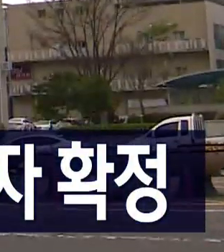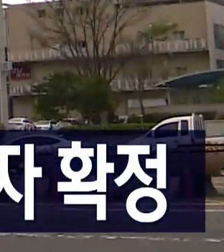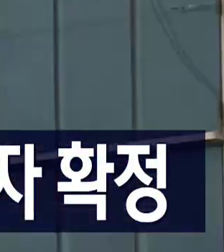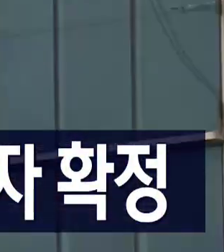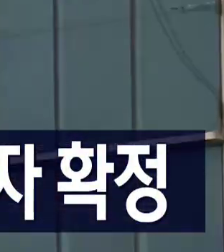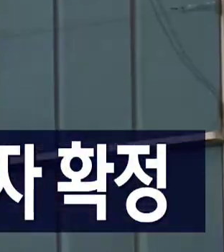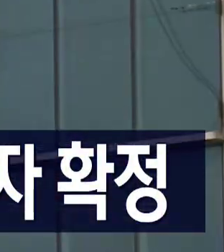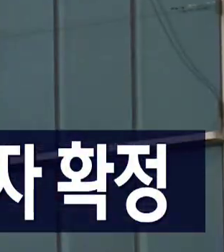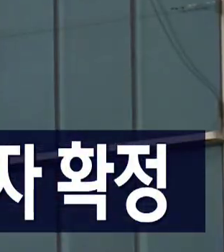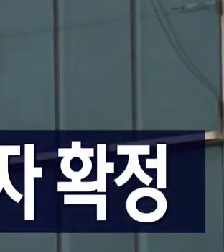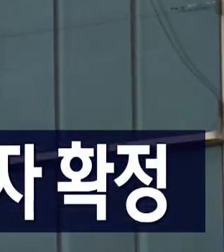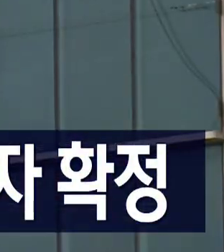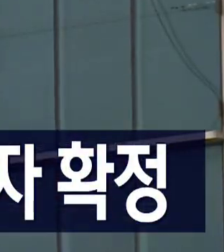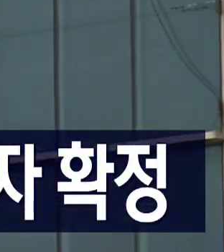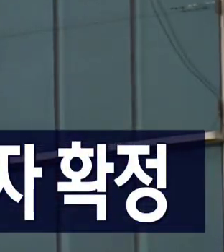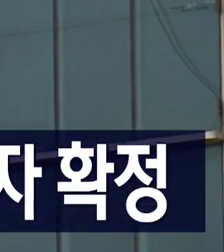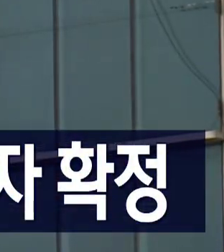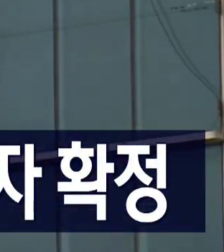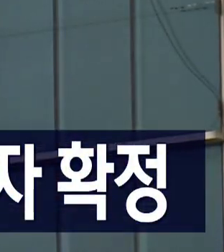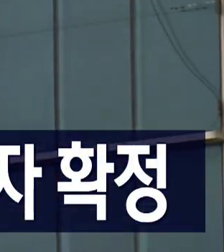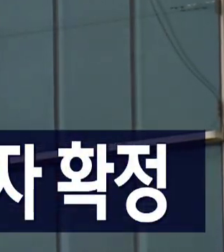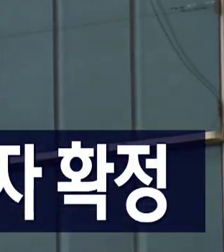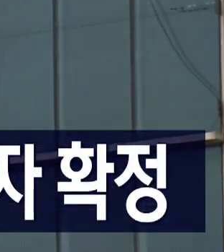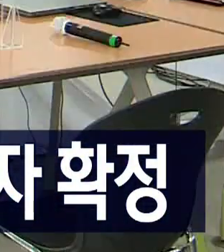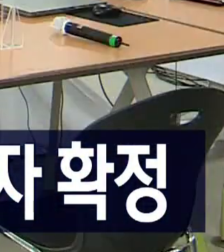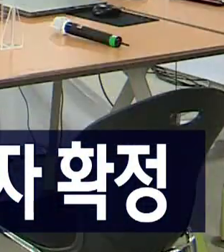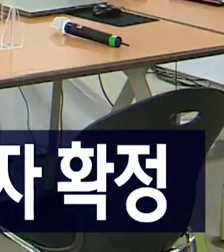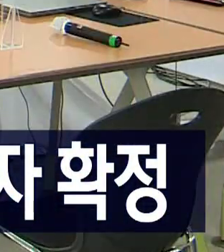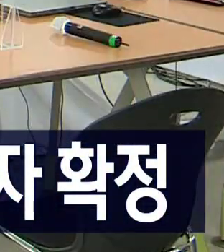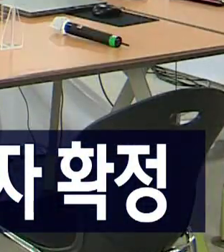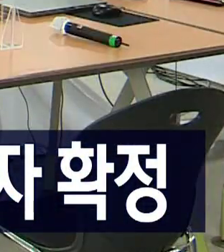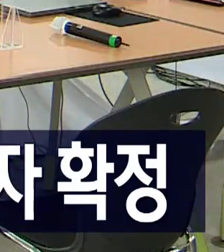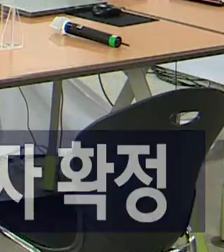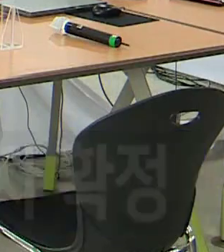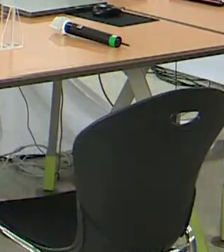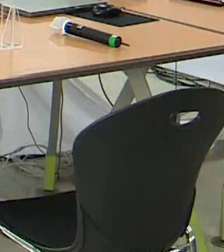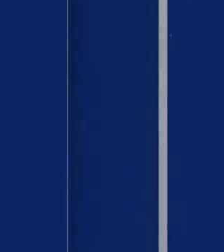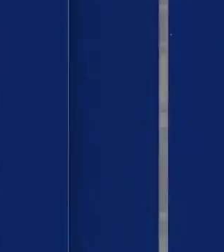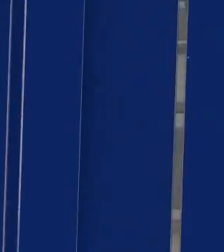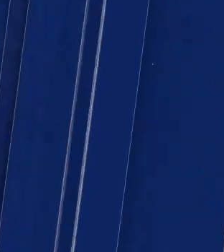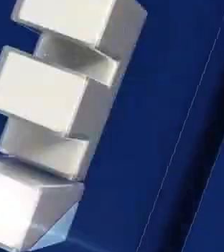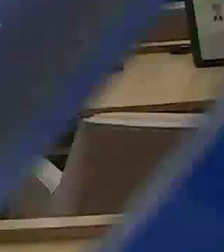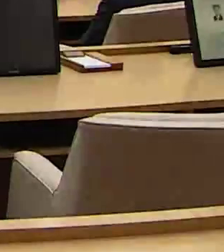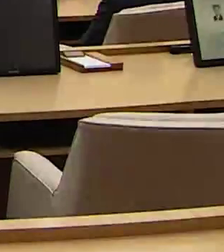전남적 민주당 기초단체장 경선 후보자가 확정됐습니다. 현직 단체장 3명은 컷오프됐습니다.